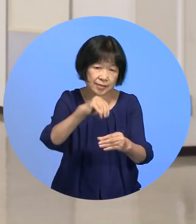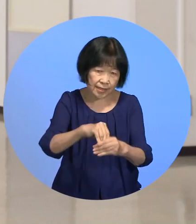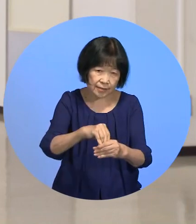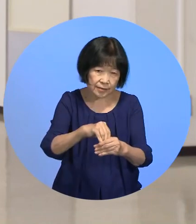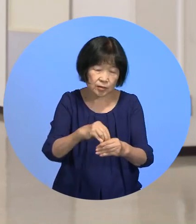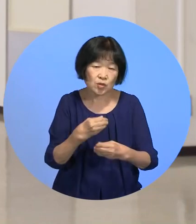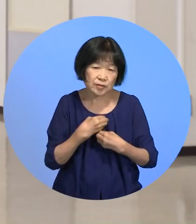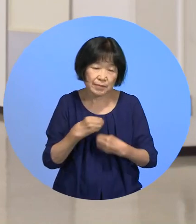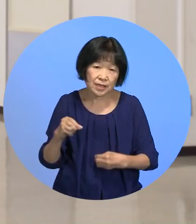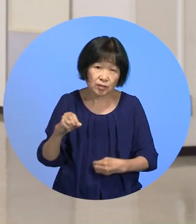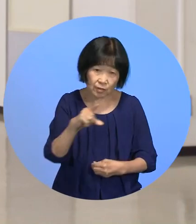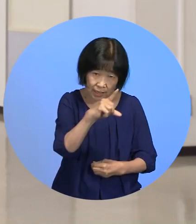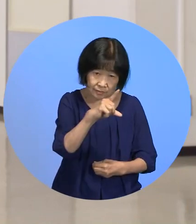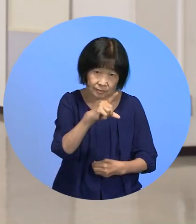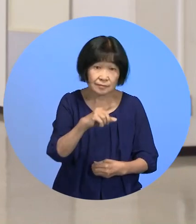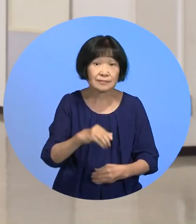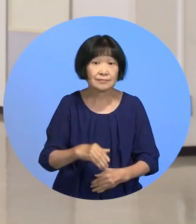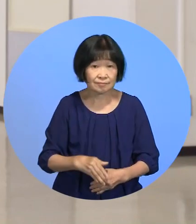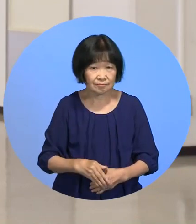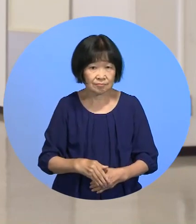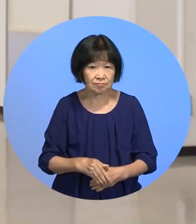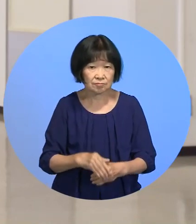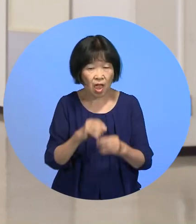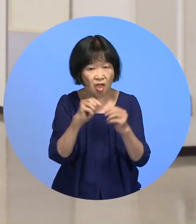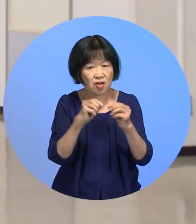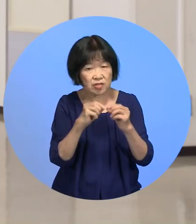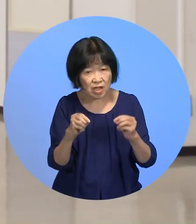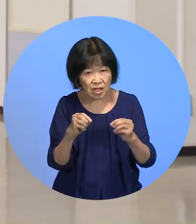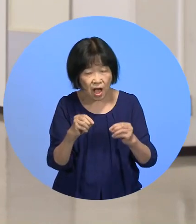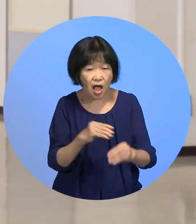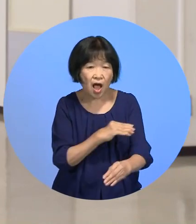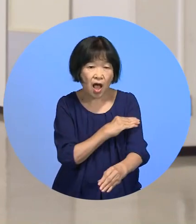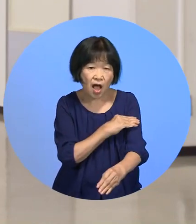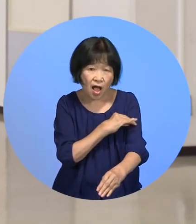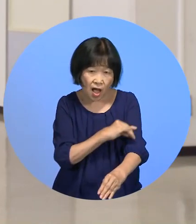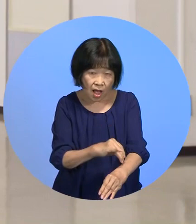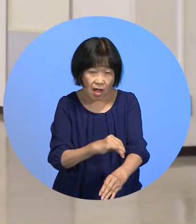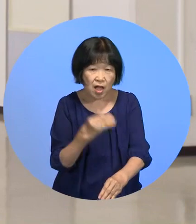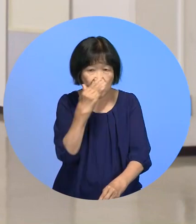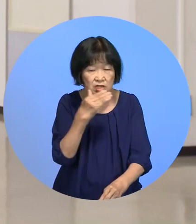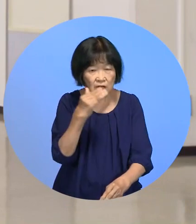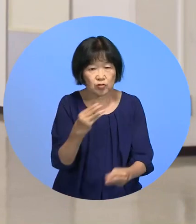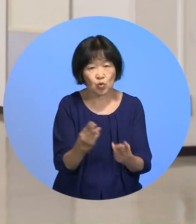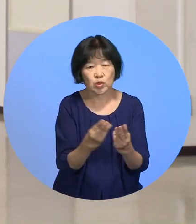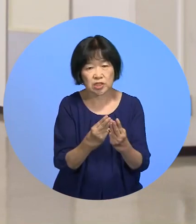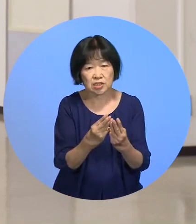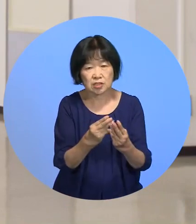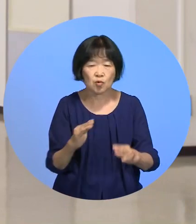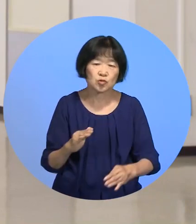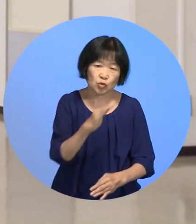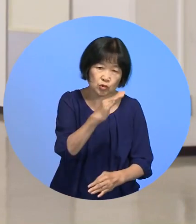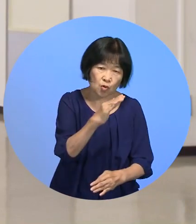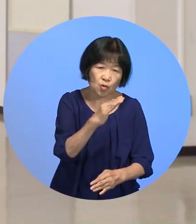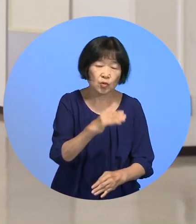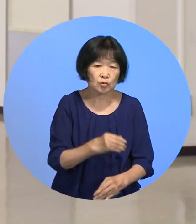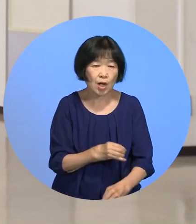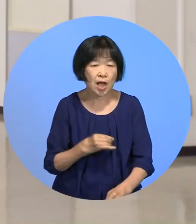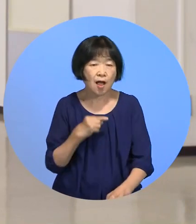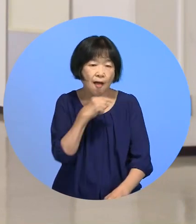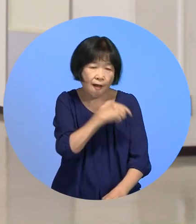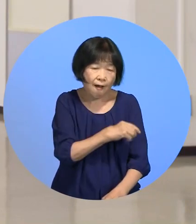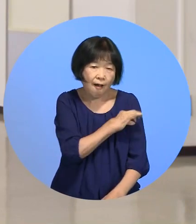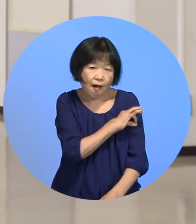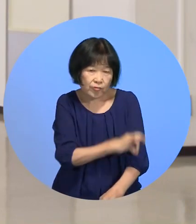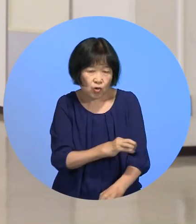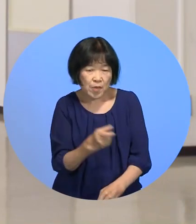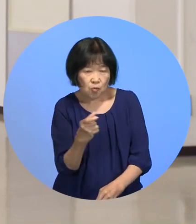。結果、血糖値の上昇など動脈硬化が進みやすい条件が揃